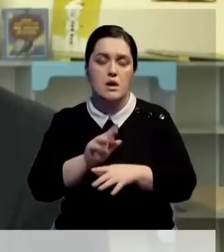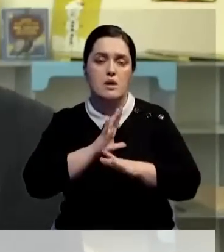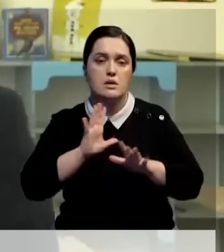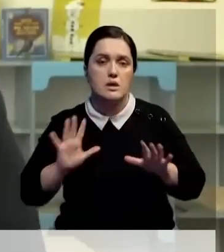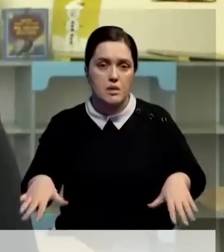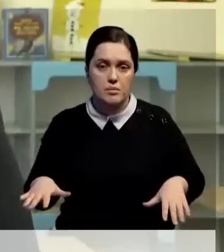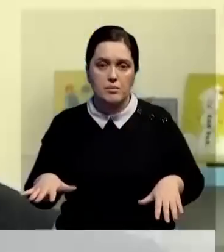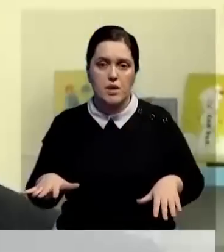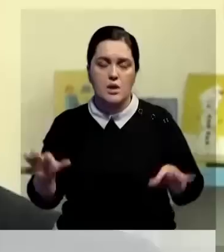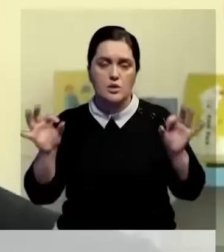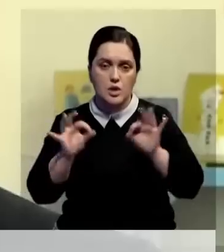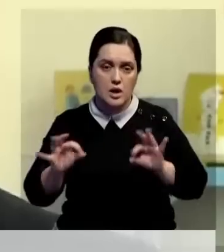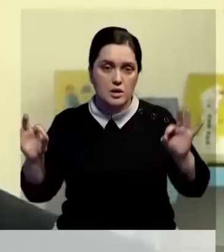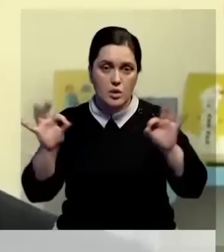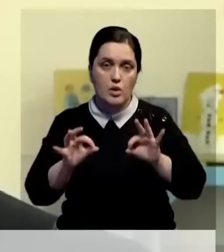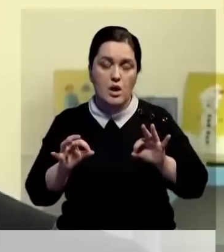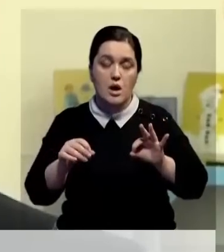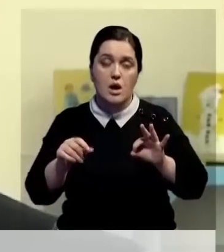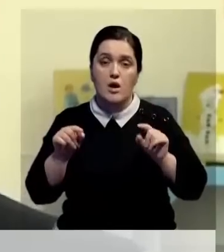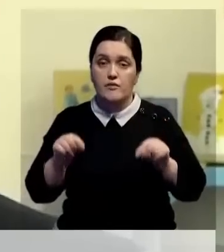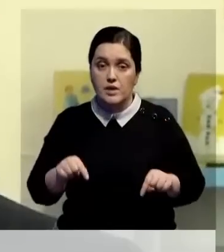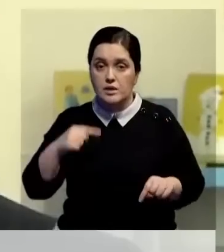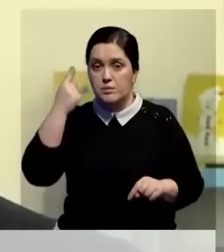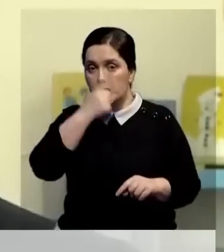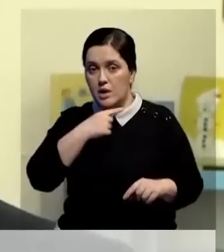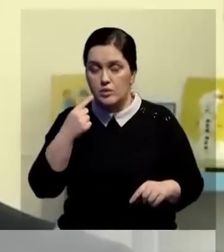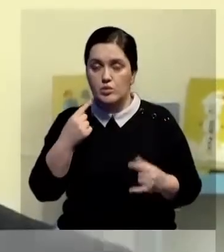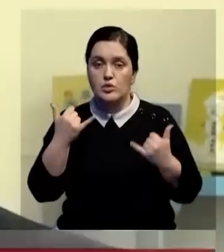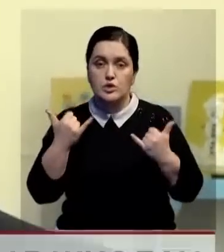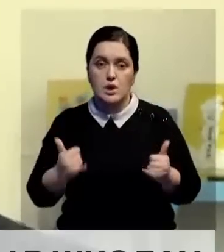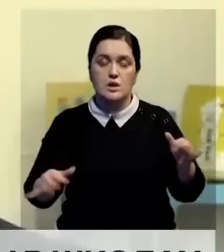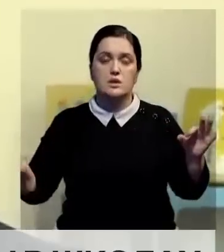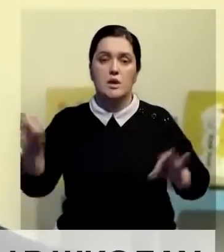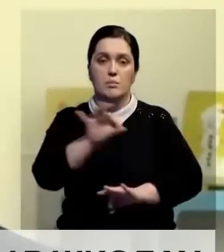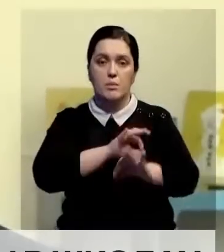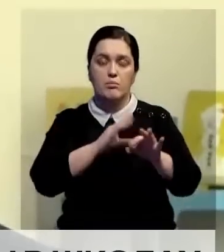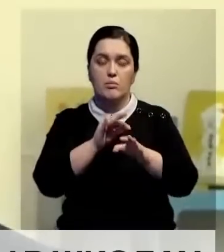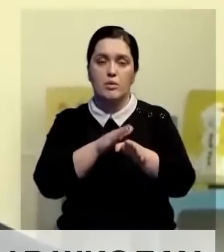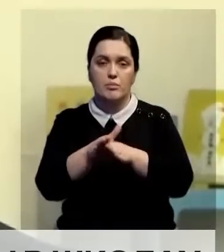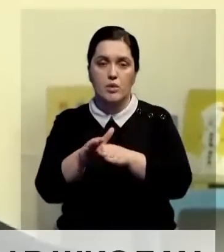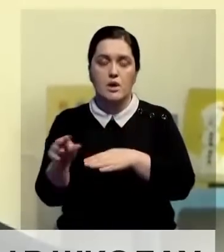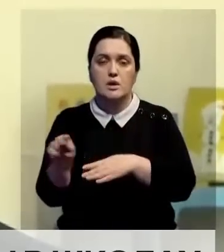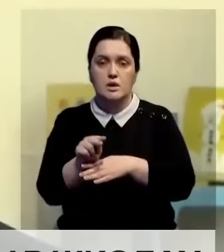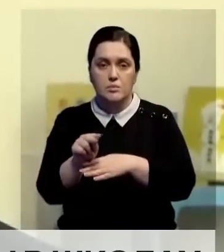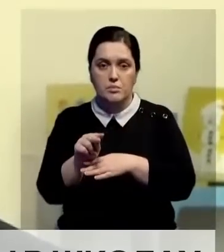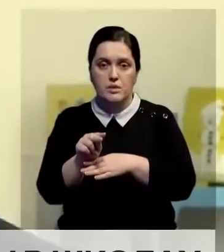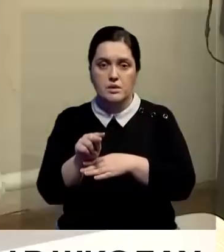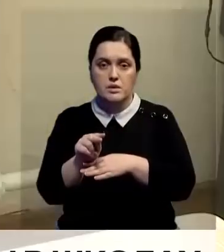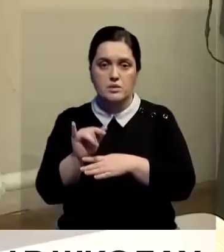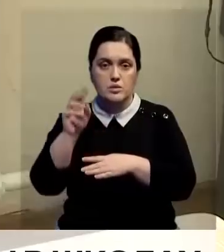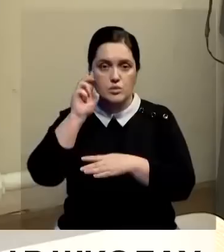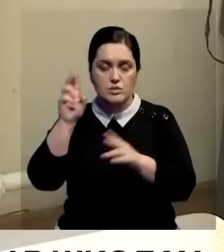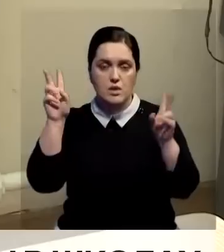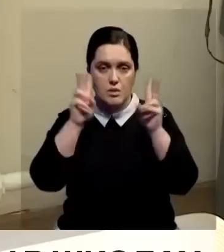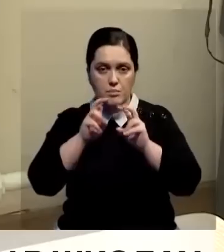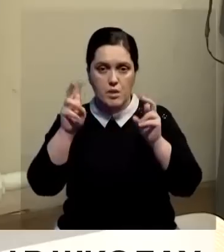подводилась никакому ремонту. И в этом году мы вот на данный момент уже проект по капитальному ремонту зашел в государственную